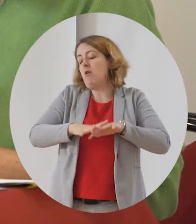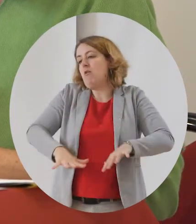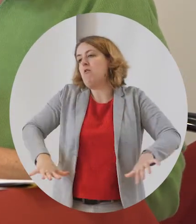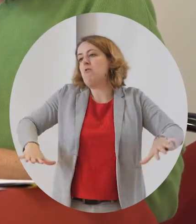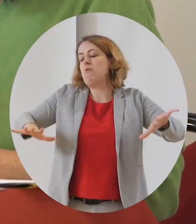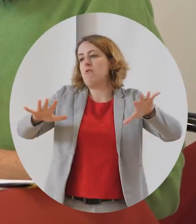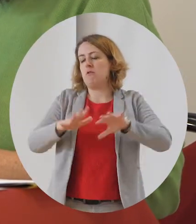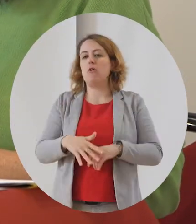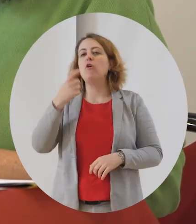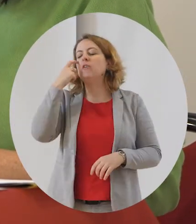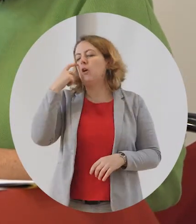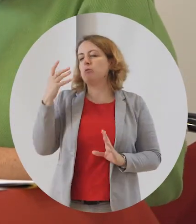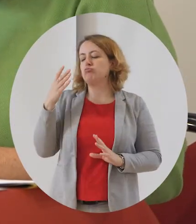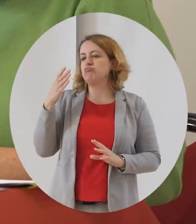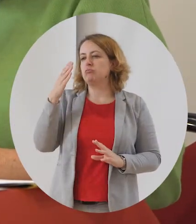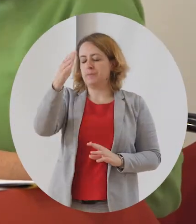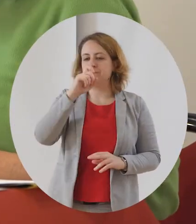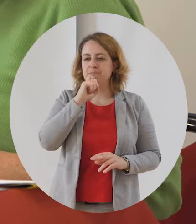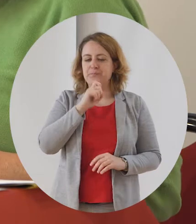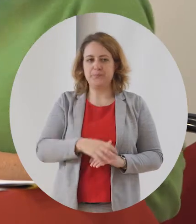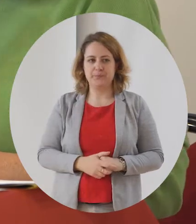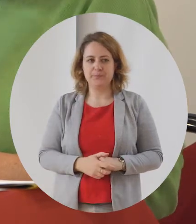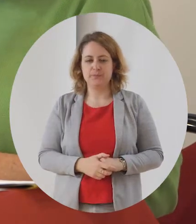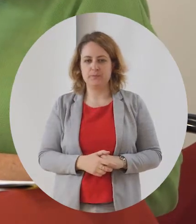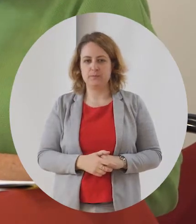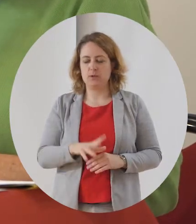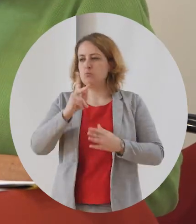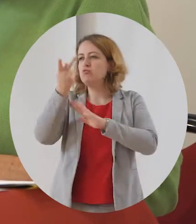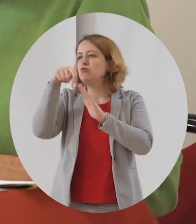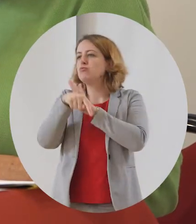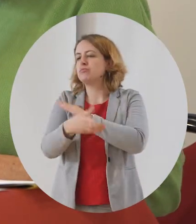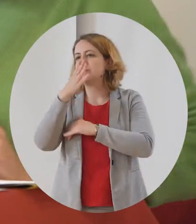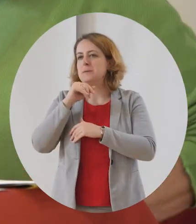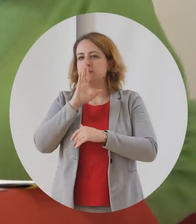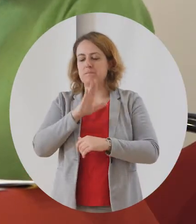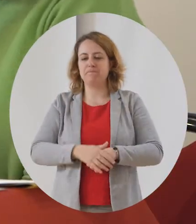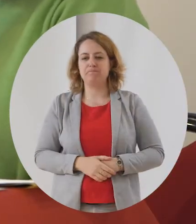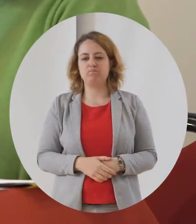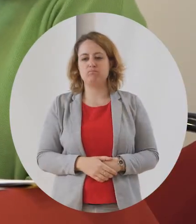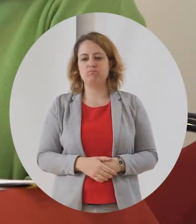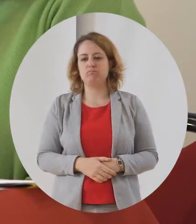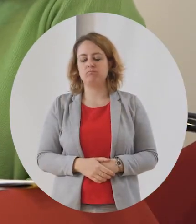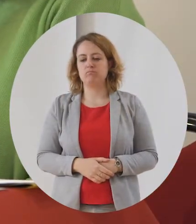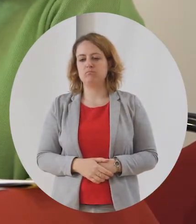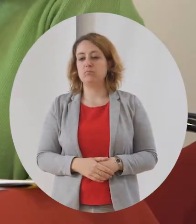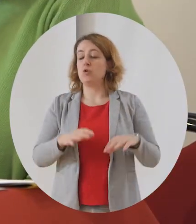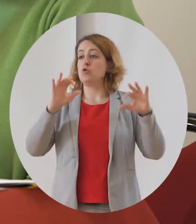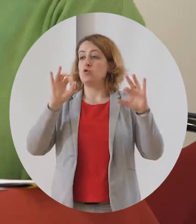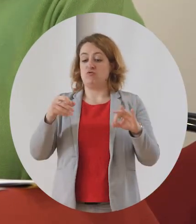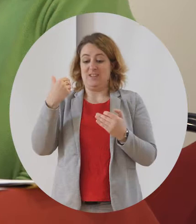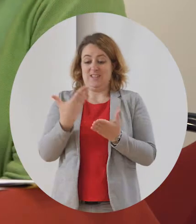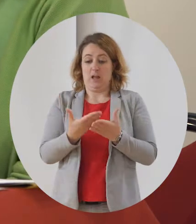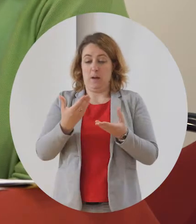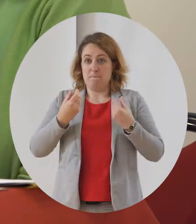grosses lenteurs. Et bon. Mais on en parlera peut-être plus dans la journée.